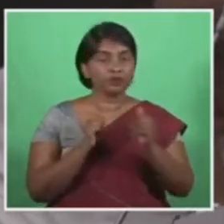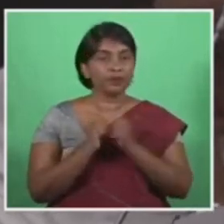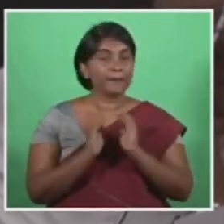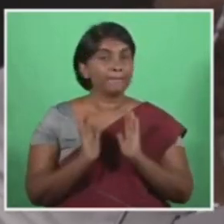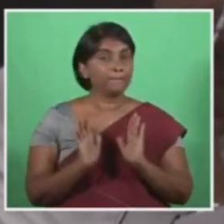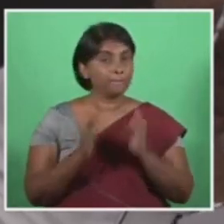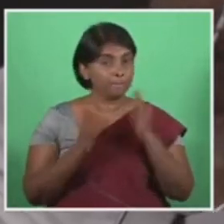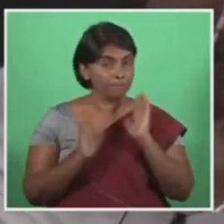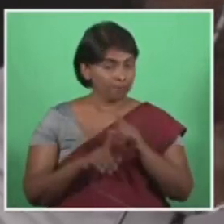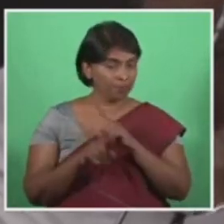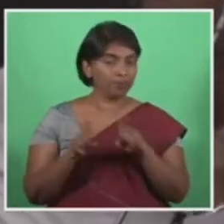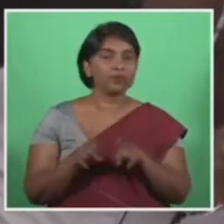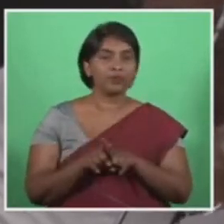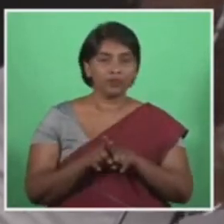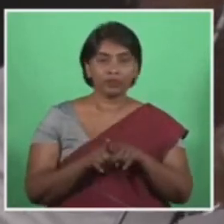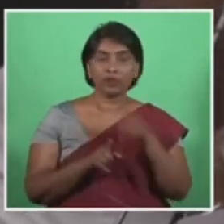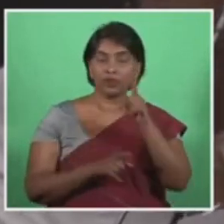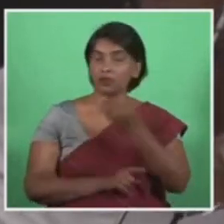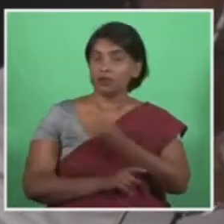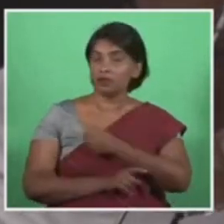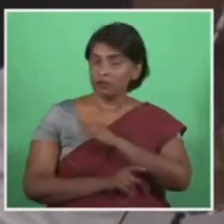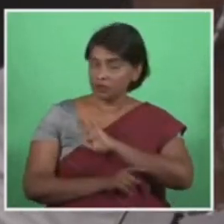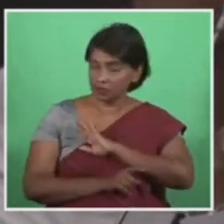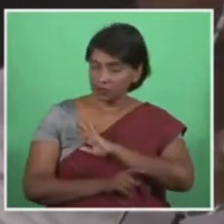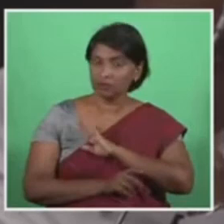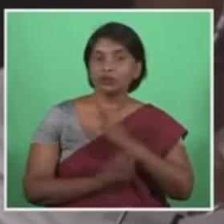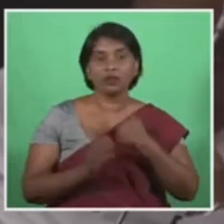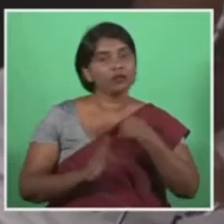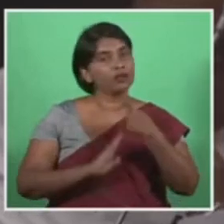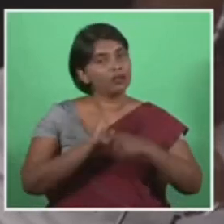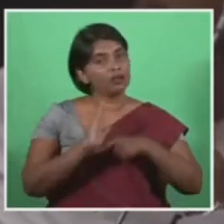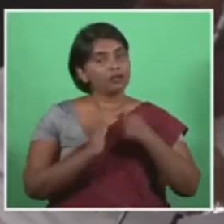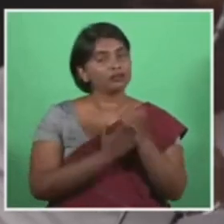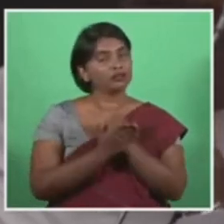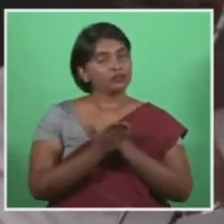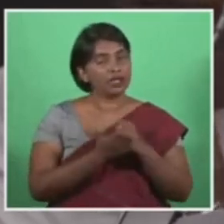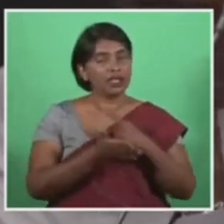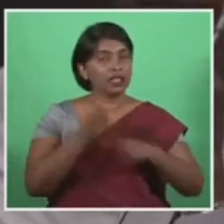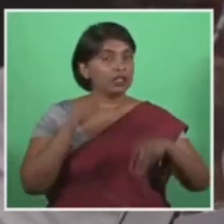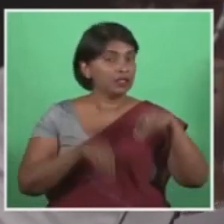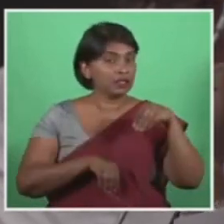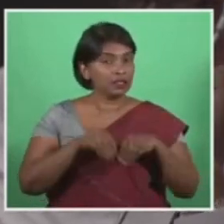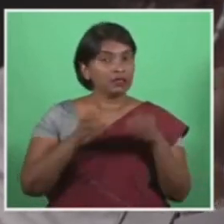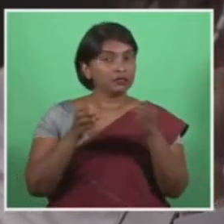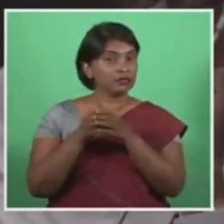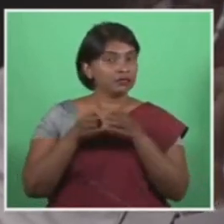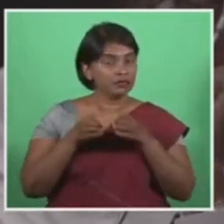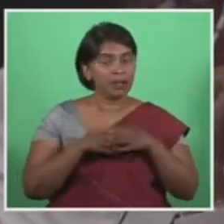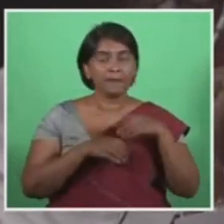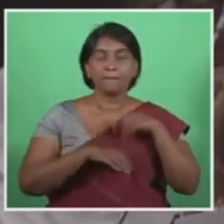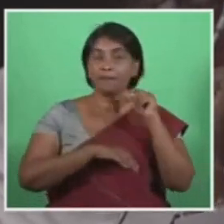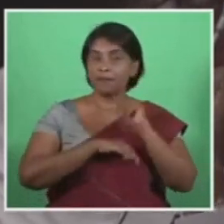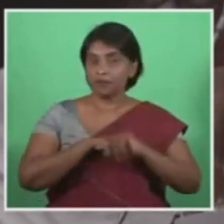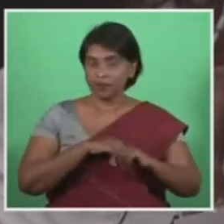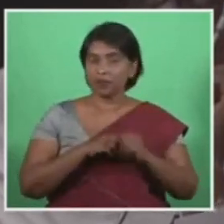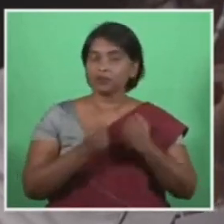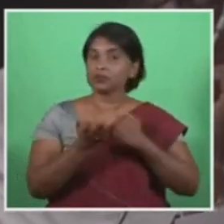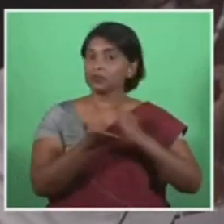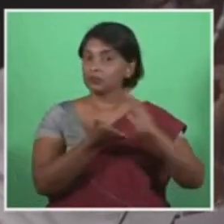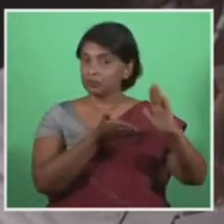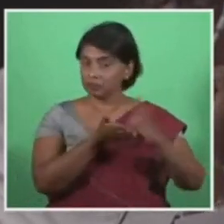किरीम सुधा उपवहन सेगेद अपेरटे सैम देशपालन पक्षयाक संविधानेक